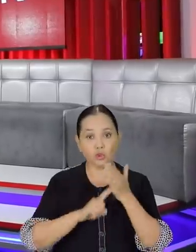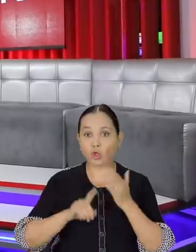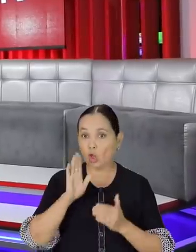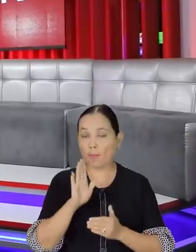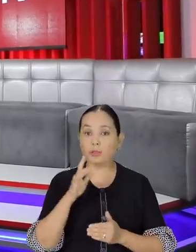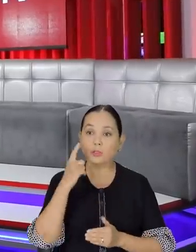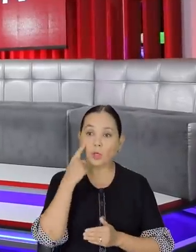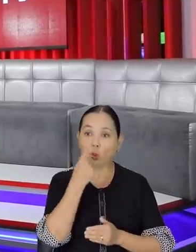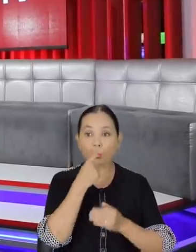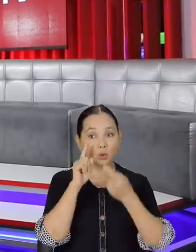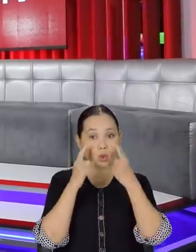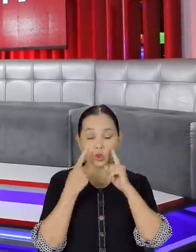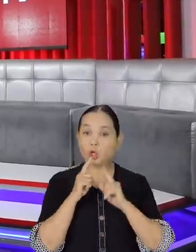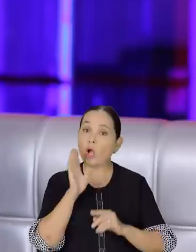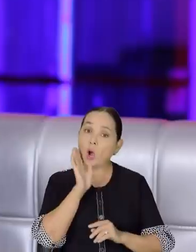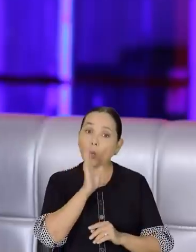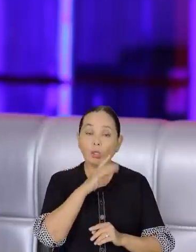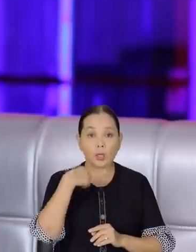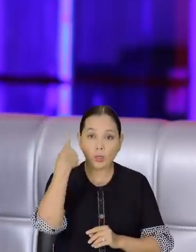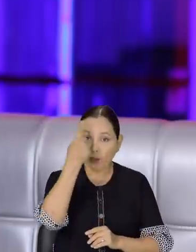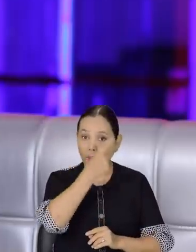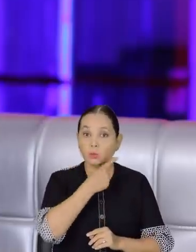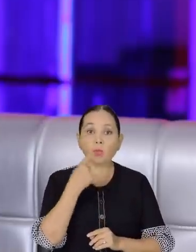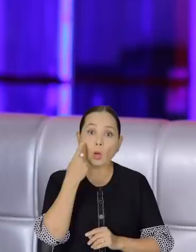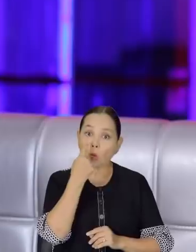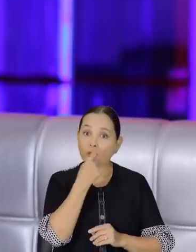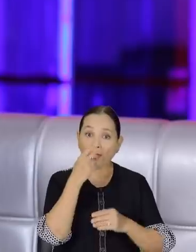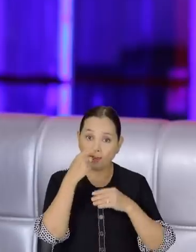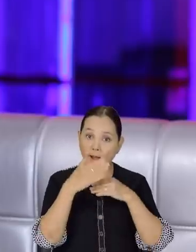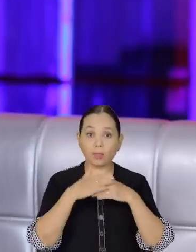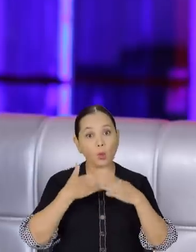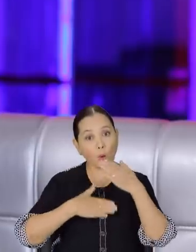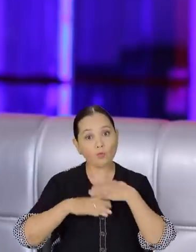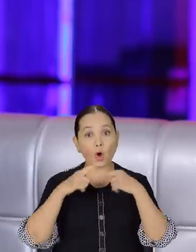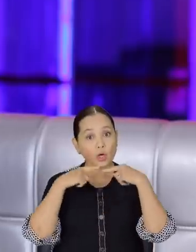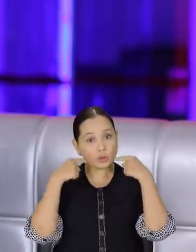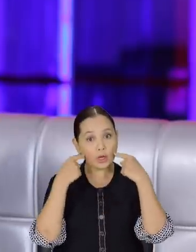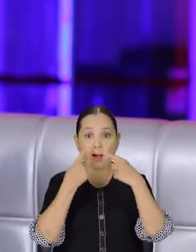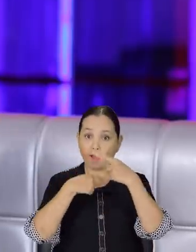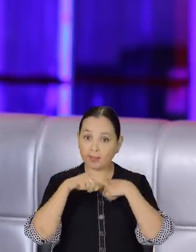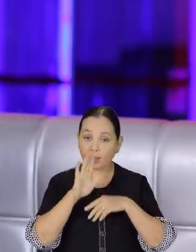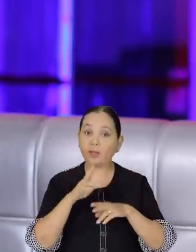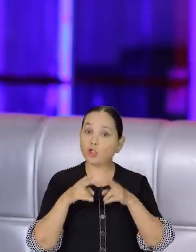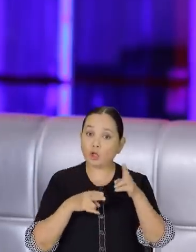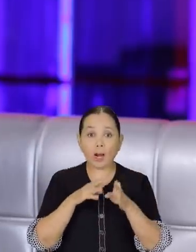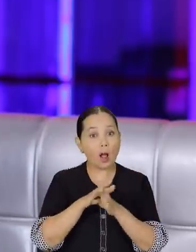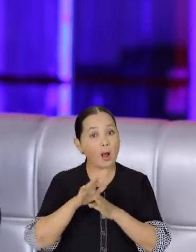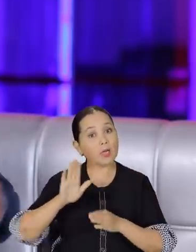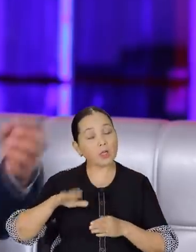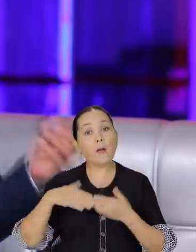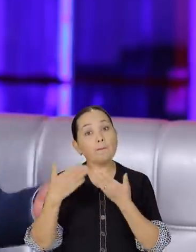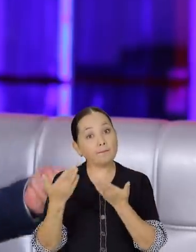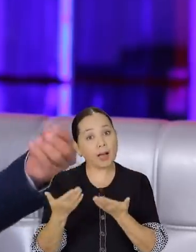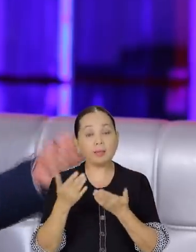Ishonamizki, ko'z yosh to'kayotgan onalarning yuzlariga, ko'zlariga yaqin orada quvonch qaytadi va jarrohlik amaliyotlari o'tgandan so'ng